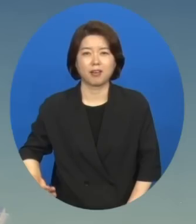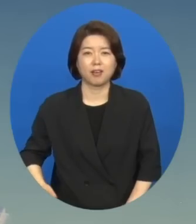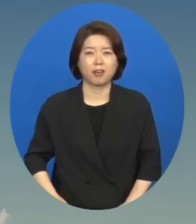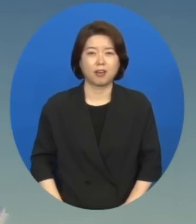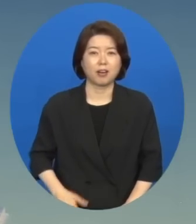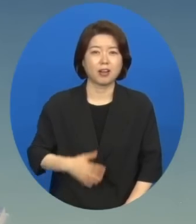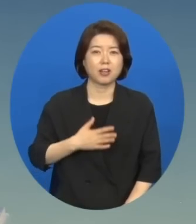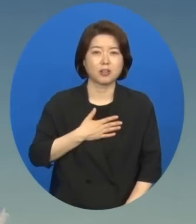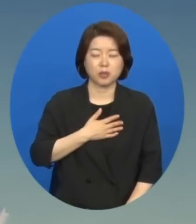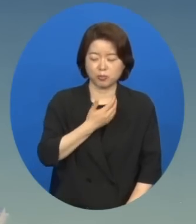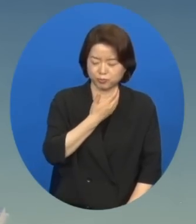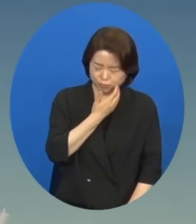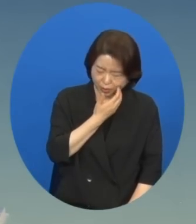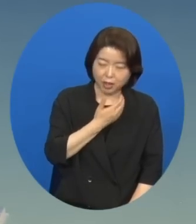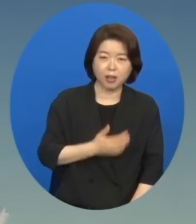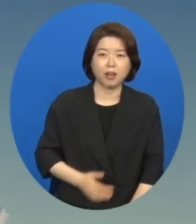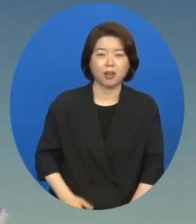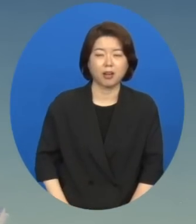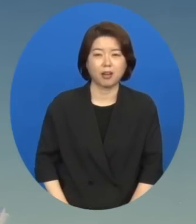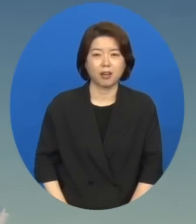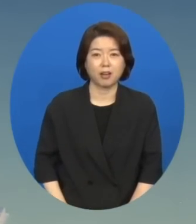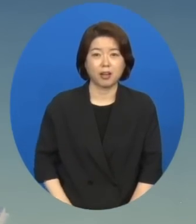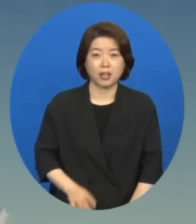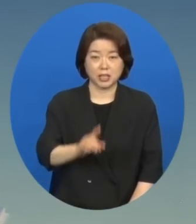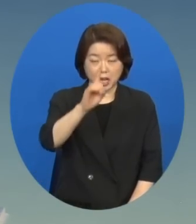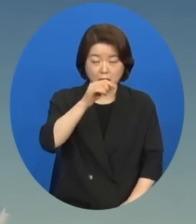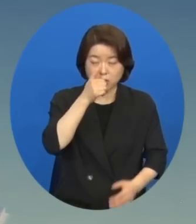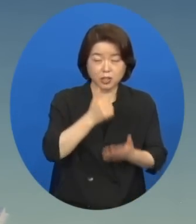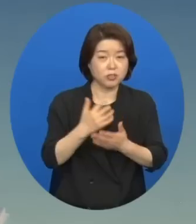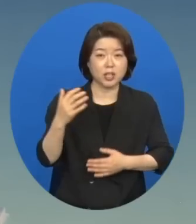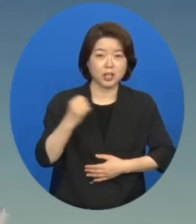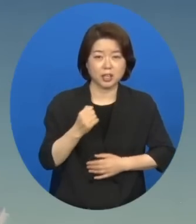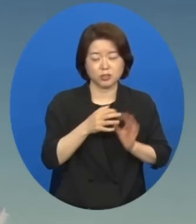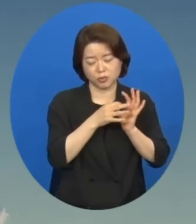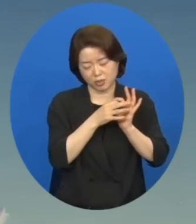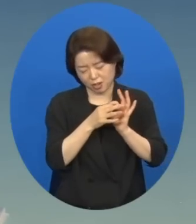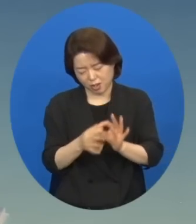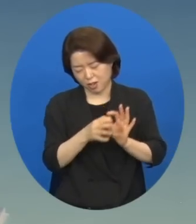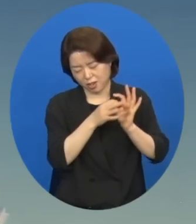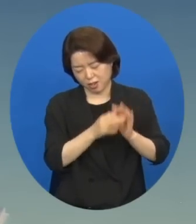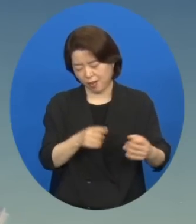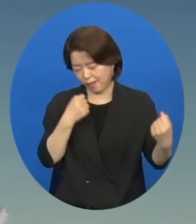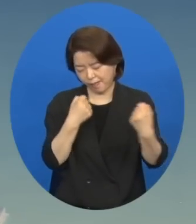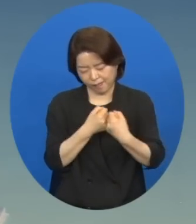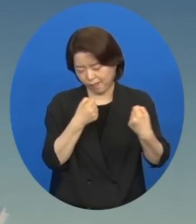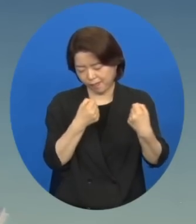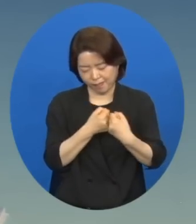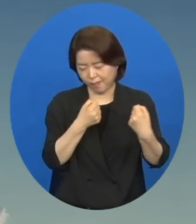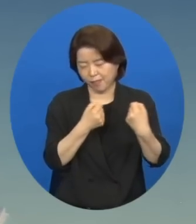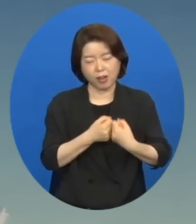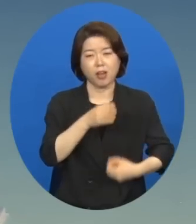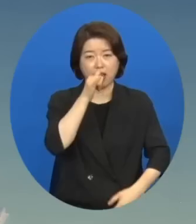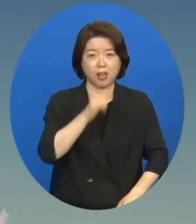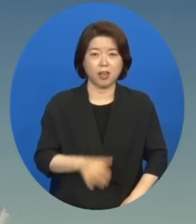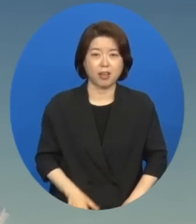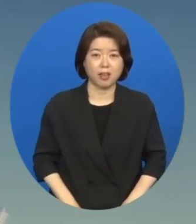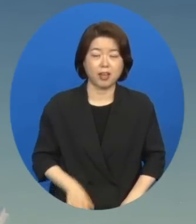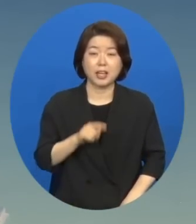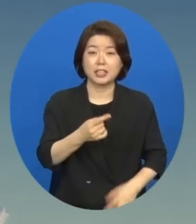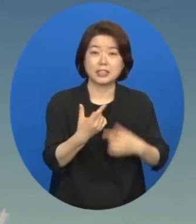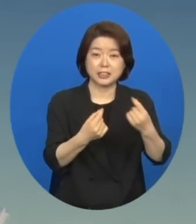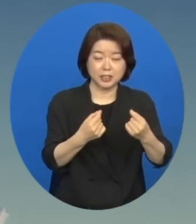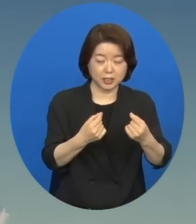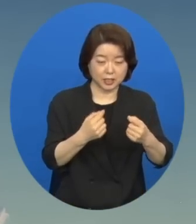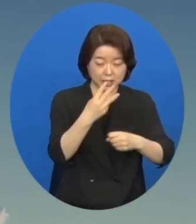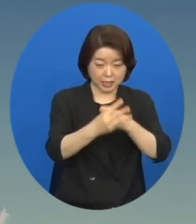나오더라고요. 너무 창피하죠. 저는 그 하나의 죄 가지고 그렇게 끊임없이 싸웠어요. 그런데 그렇게